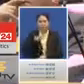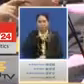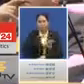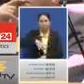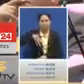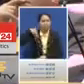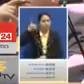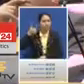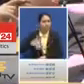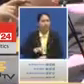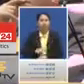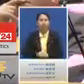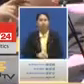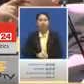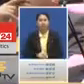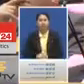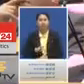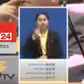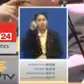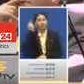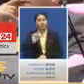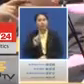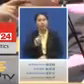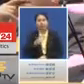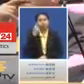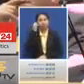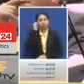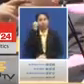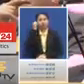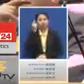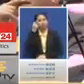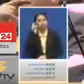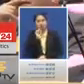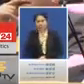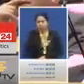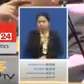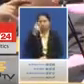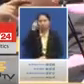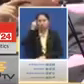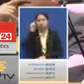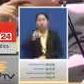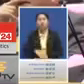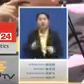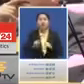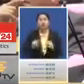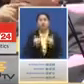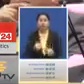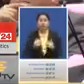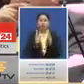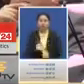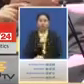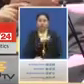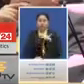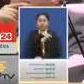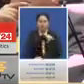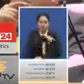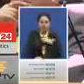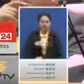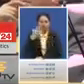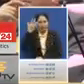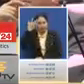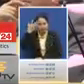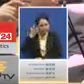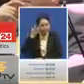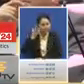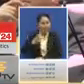จนะครับท่านจะคิดอย่างไรผมไม่รู้แต่ว่าสัญญาณออกไปเนี่ยชาวพุทธเขาวิตก